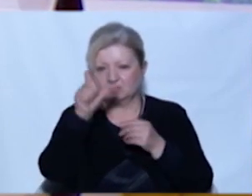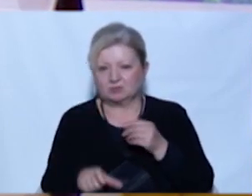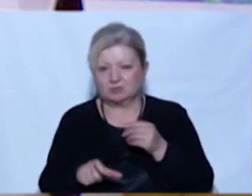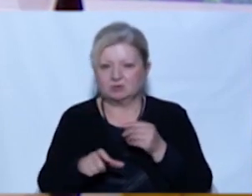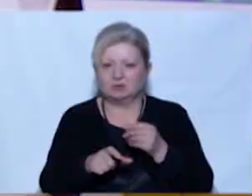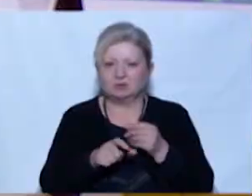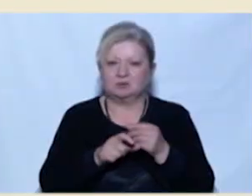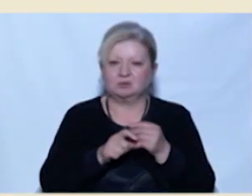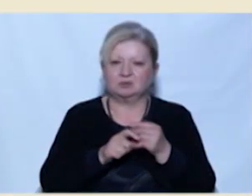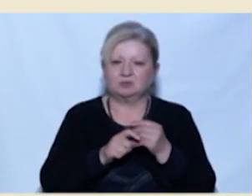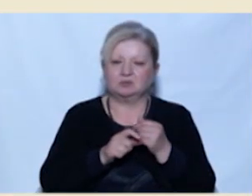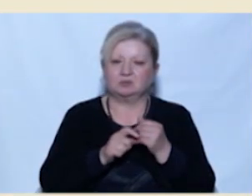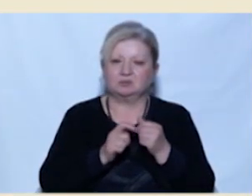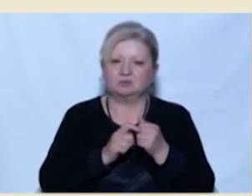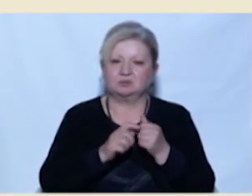katsi